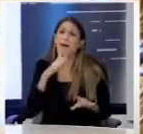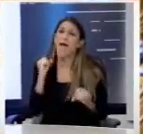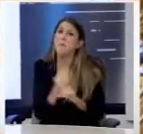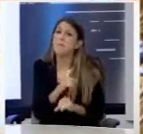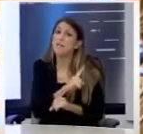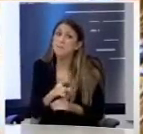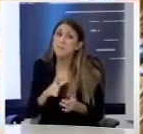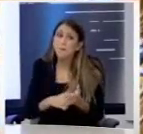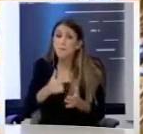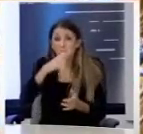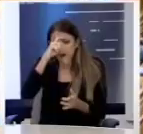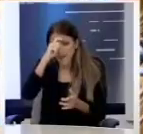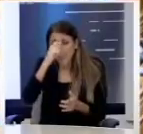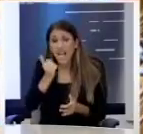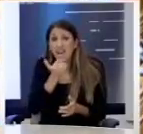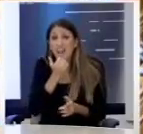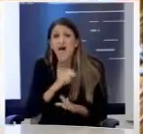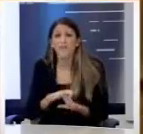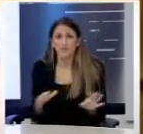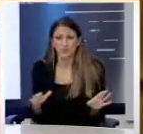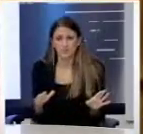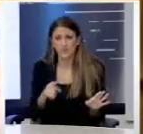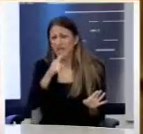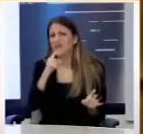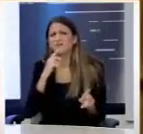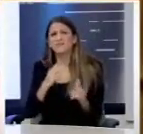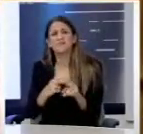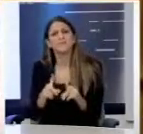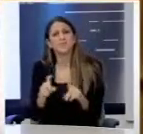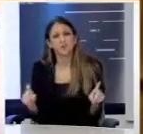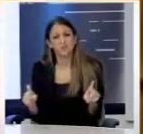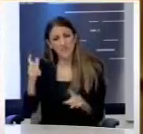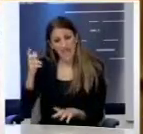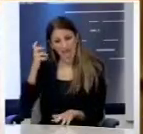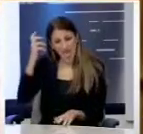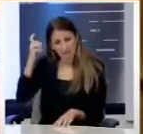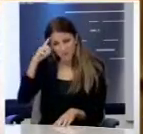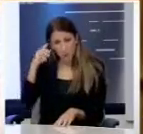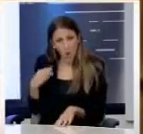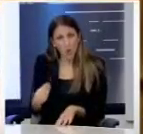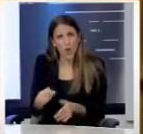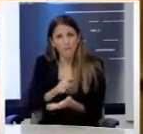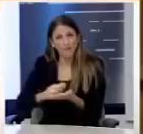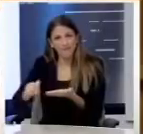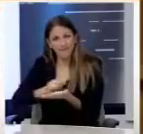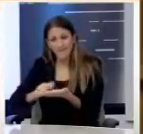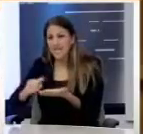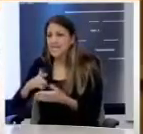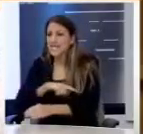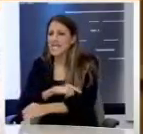θέμα είναι η γνωμοδότηση ή η γνωμάτευση των επιστημόνων του Ιατρικού